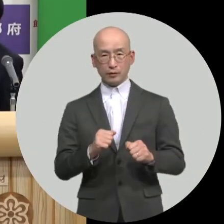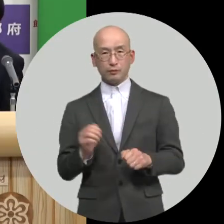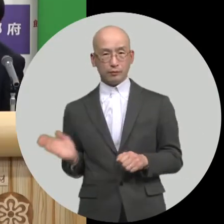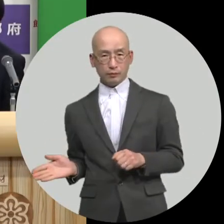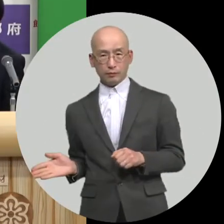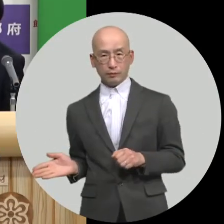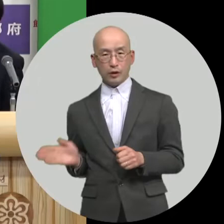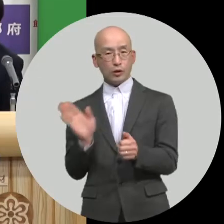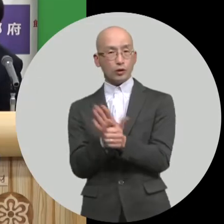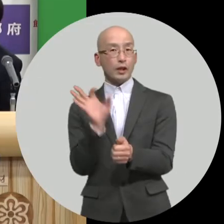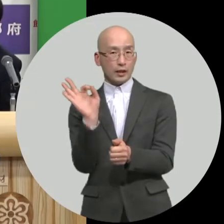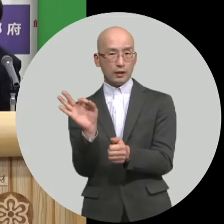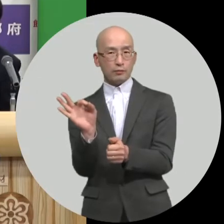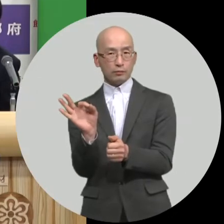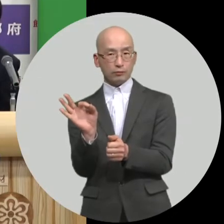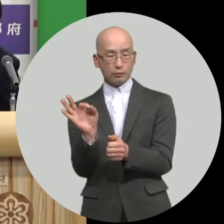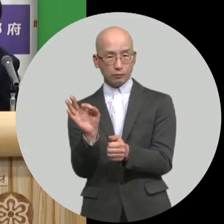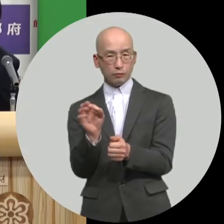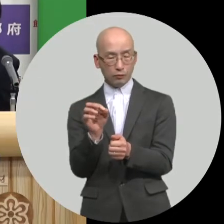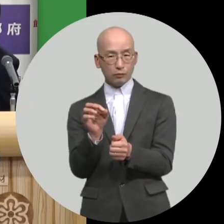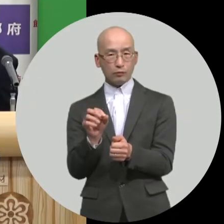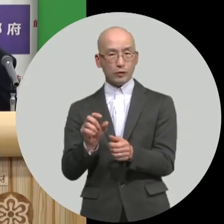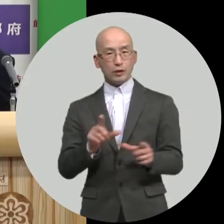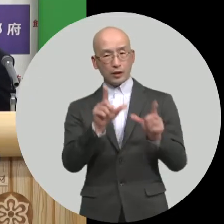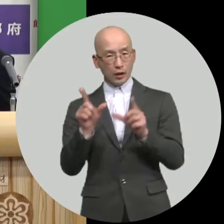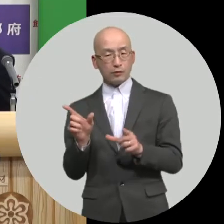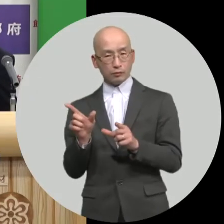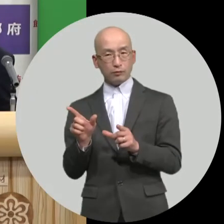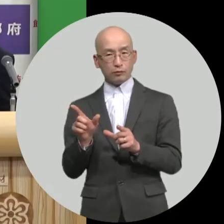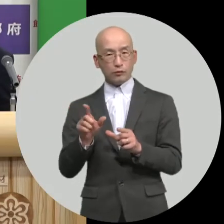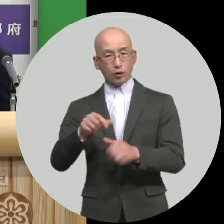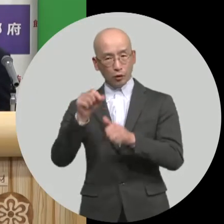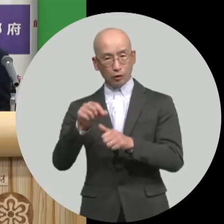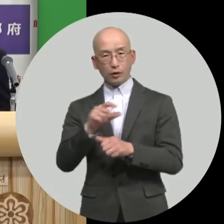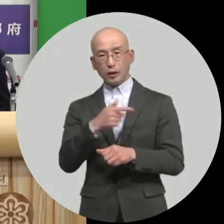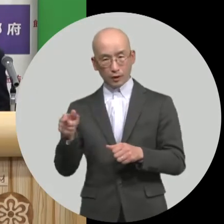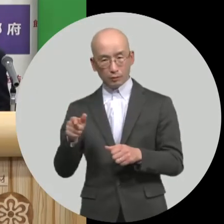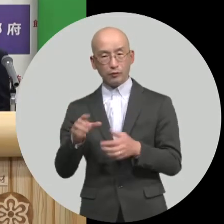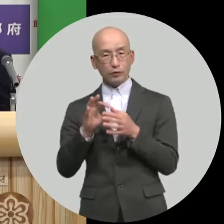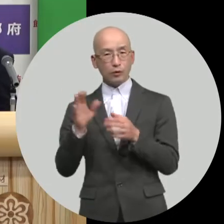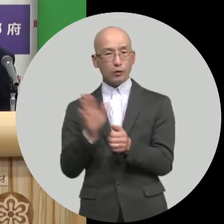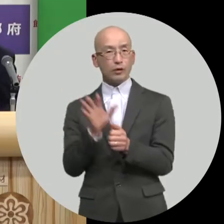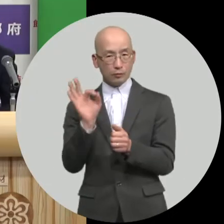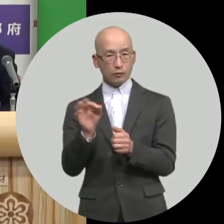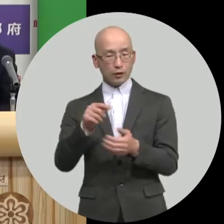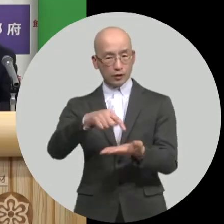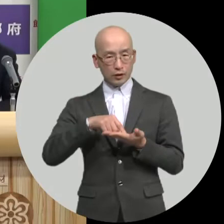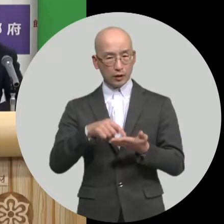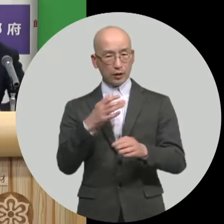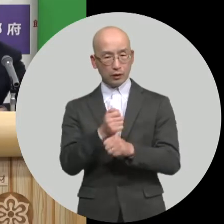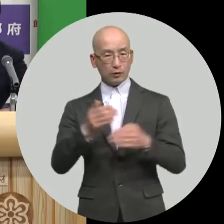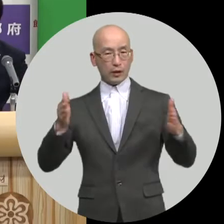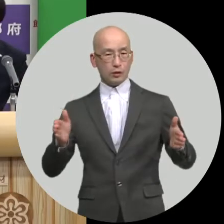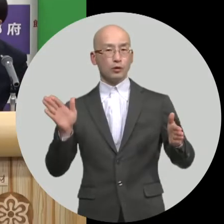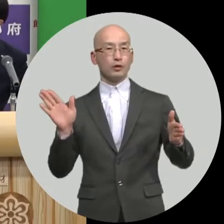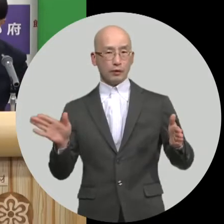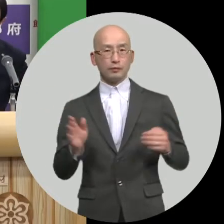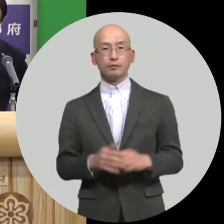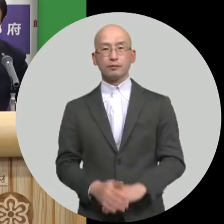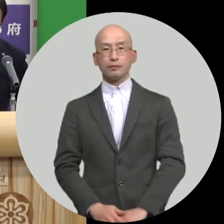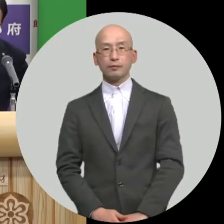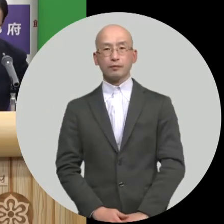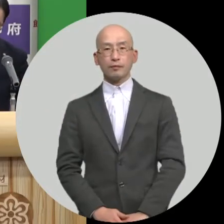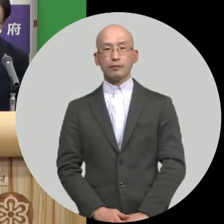ましては生活福祉金、雇用調整助成金、それぞれ申請期間の延長をすることとしております。それ